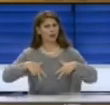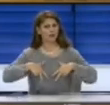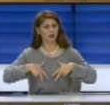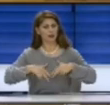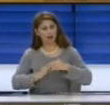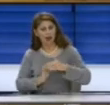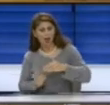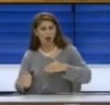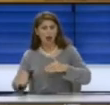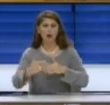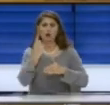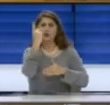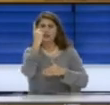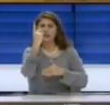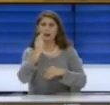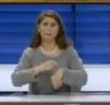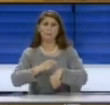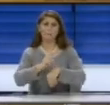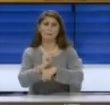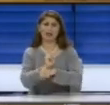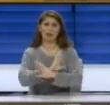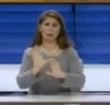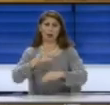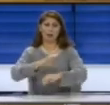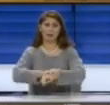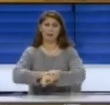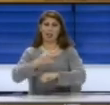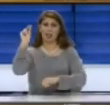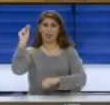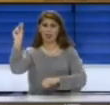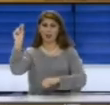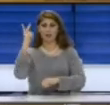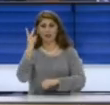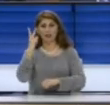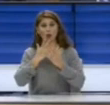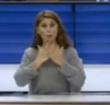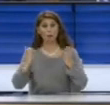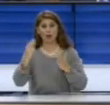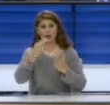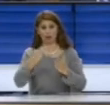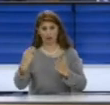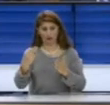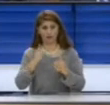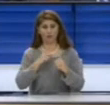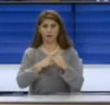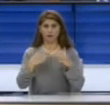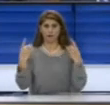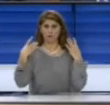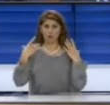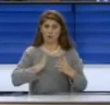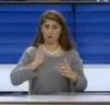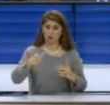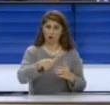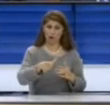αποκλίνει ούτε στιγμή από τις δεσμεύσεις της σε δύο μεγάλα μέτωπα. Πρώτον, την ελάφρυνση των πολιτών από τους